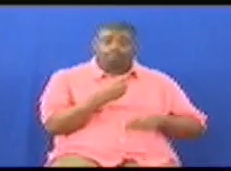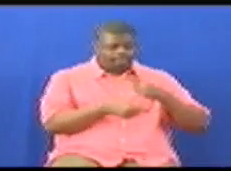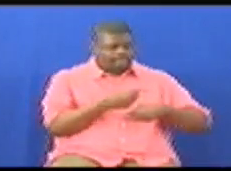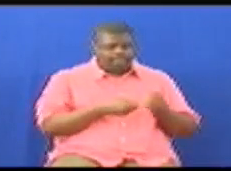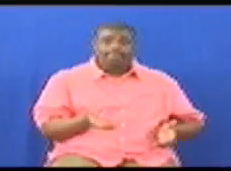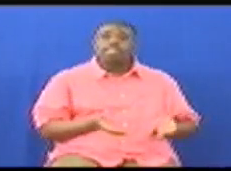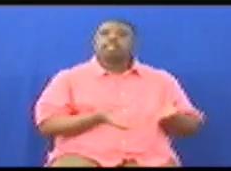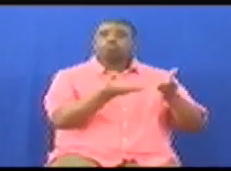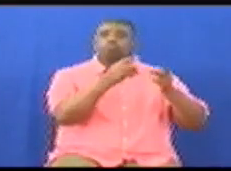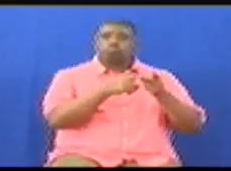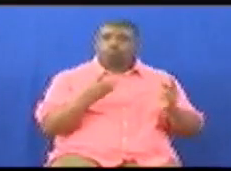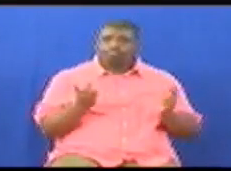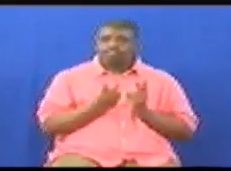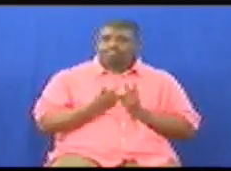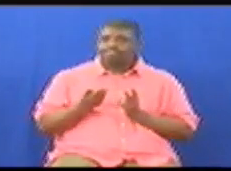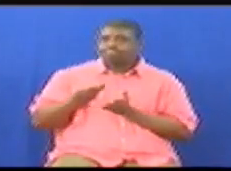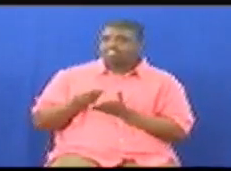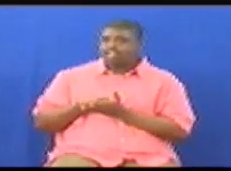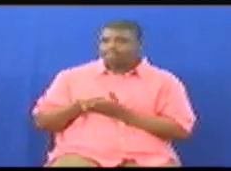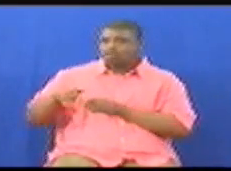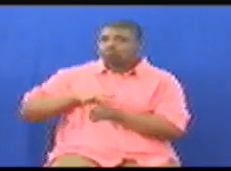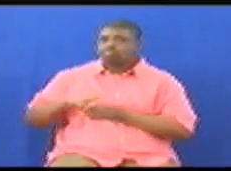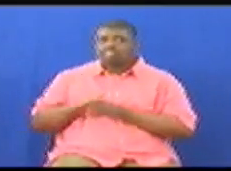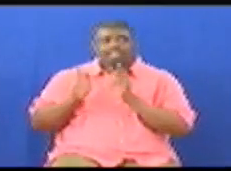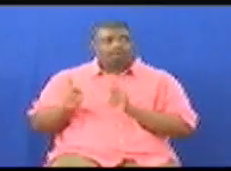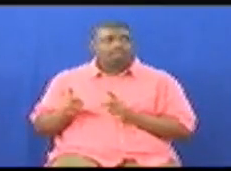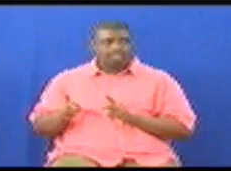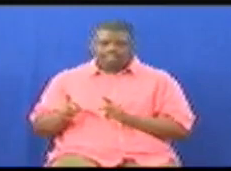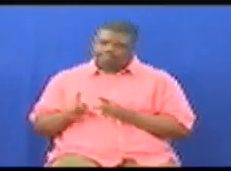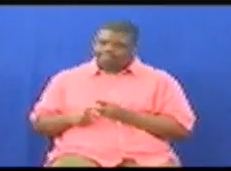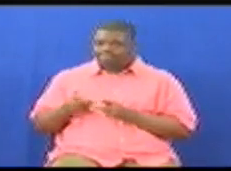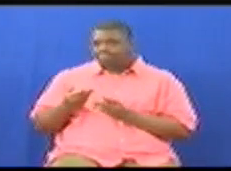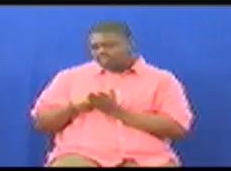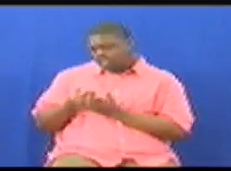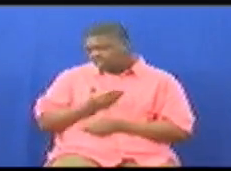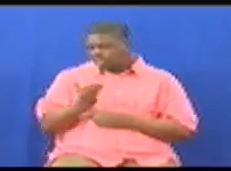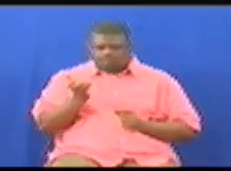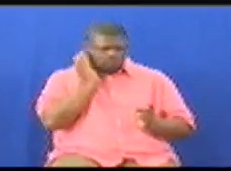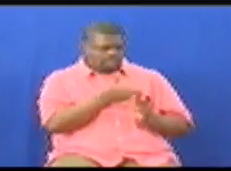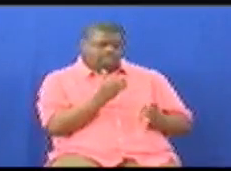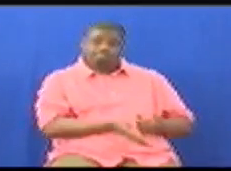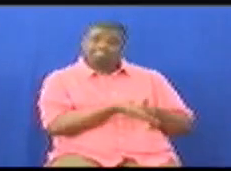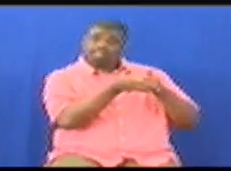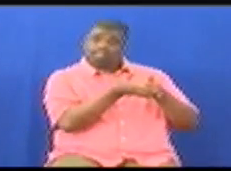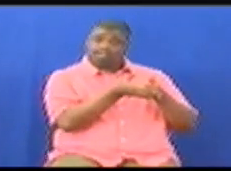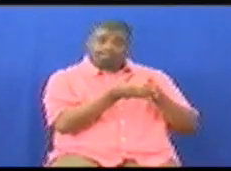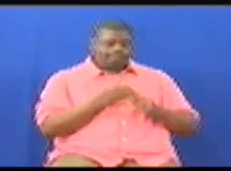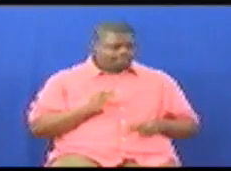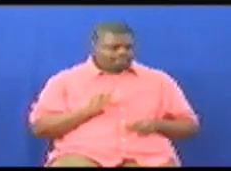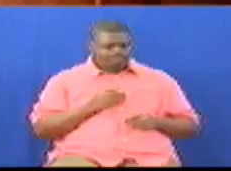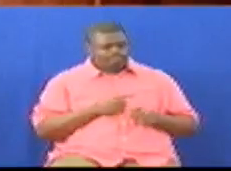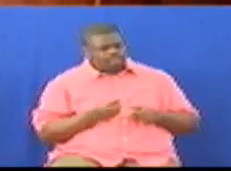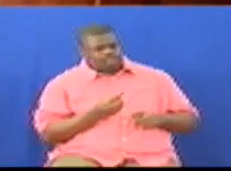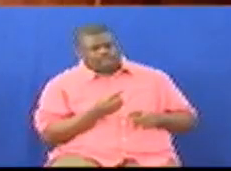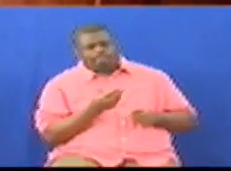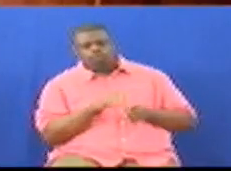maendeleo. Aidha, katika fedha za matumizi ya kawaida shilingi trilioni 3.9 ni kwa ajili ya mishahara, shilingi bilioni 851 ni kwa